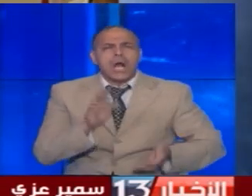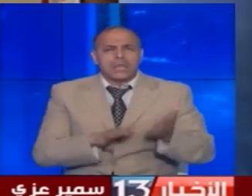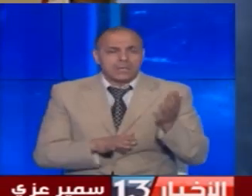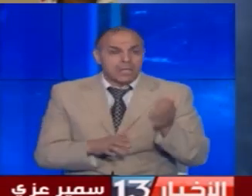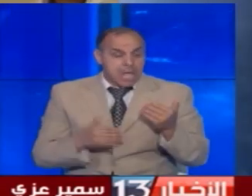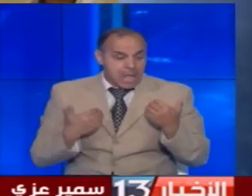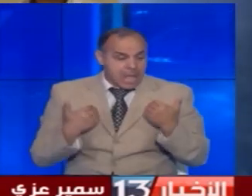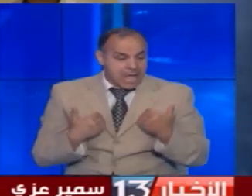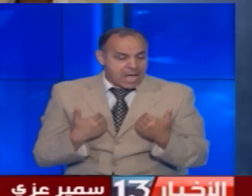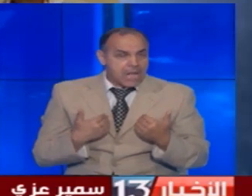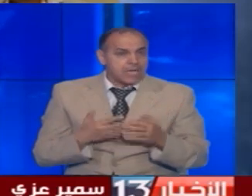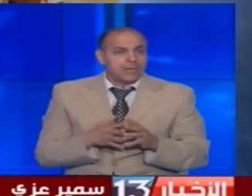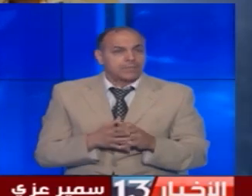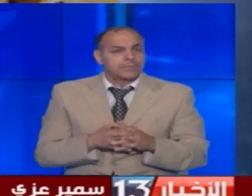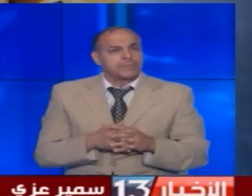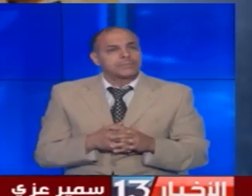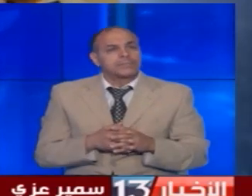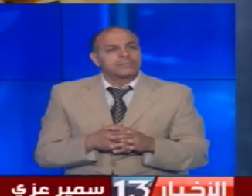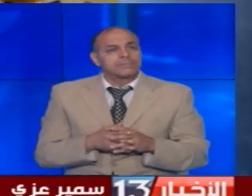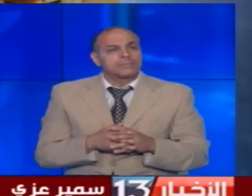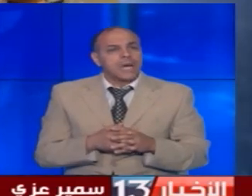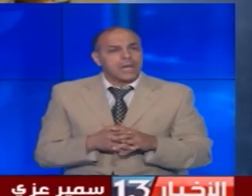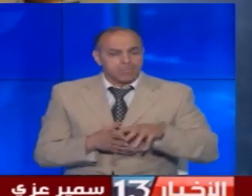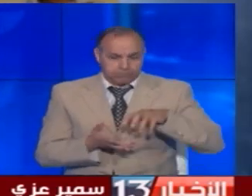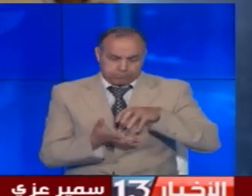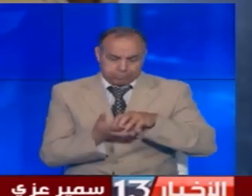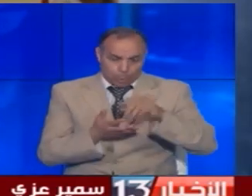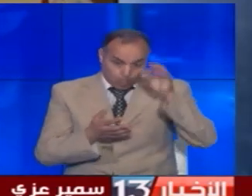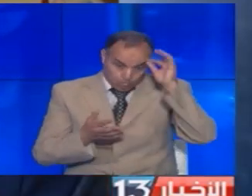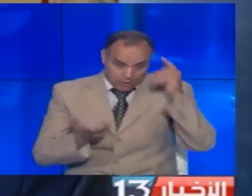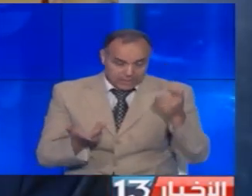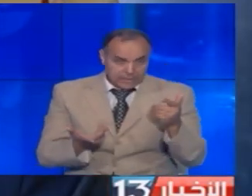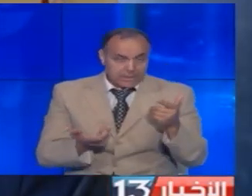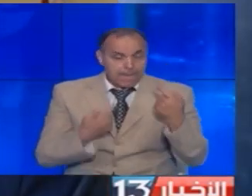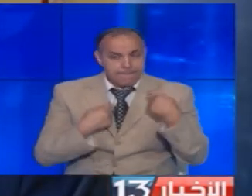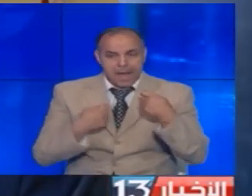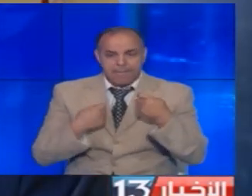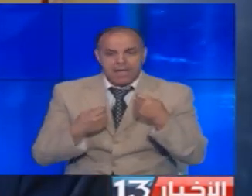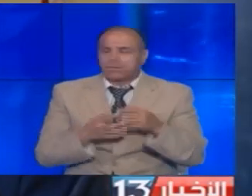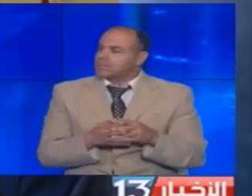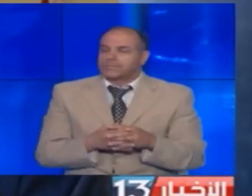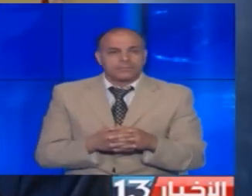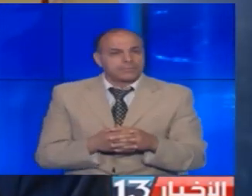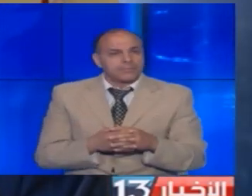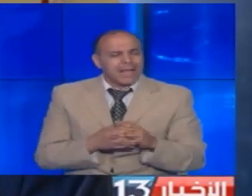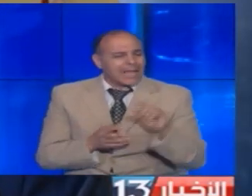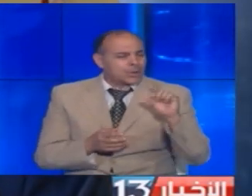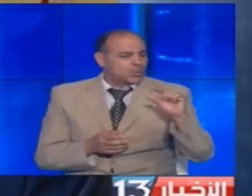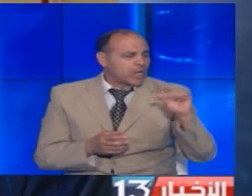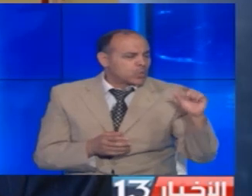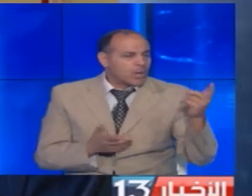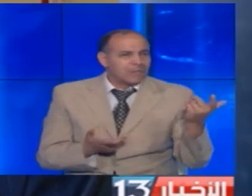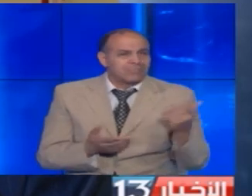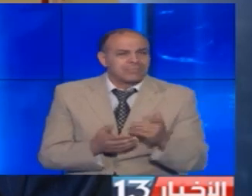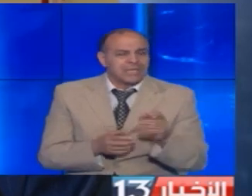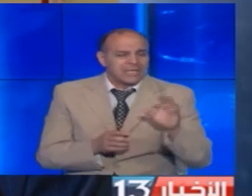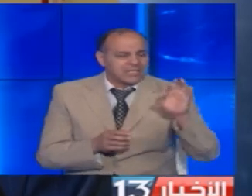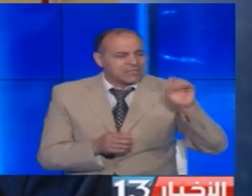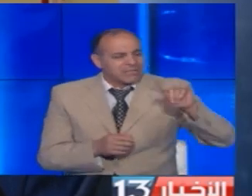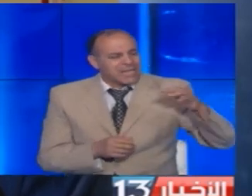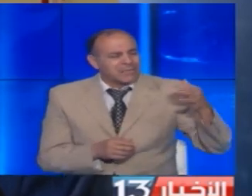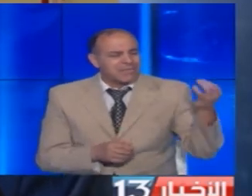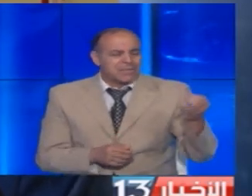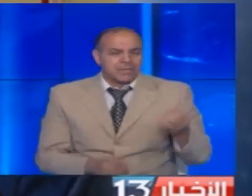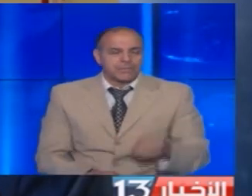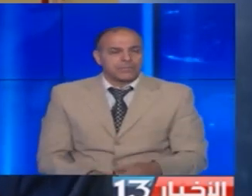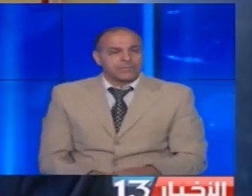احنا معناها تموقعنا ولا حاصل تو اللي نصدروا فيه حكايه يعني ضئيله جدا 0.05%.